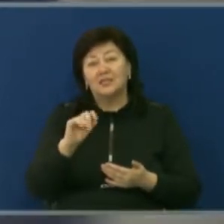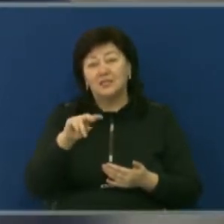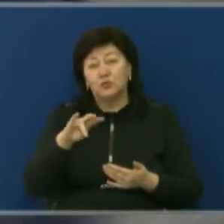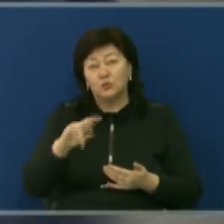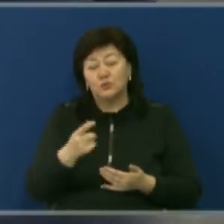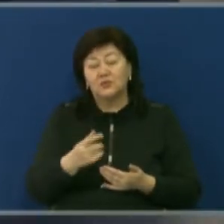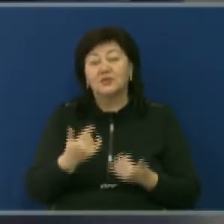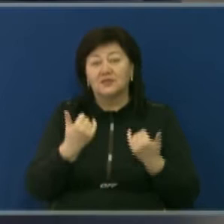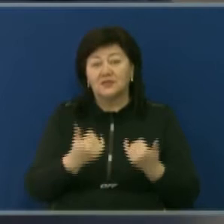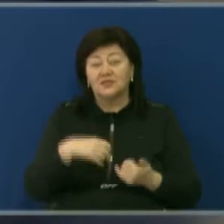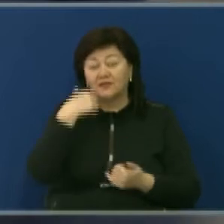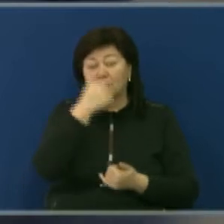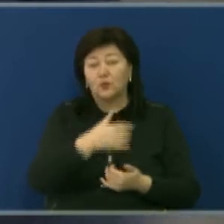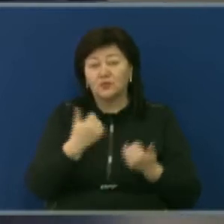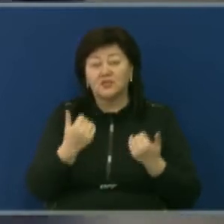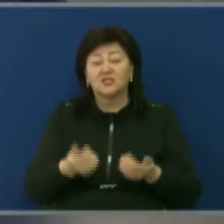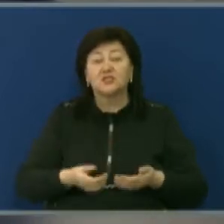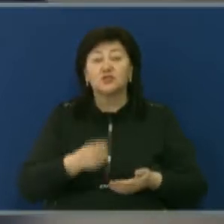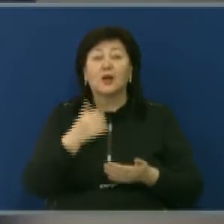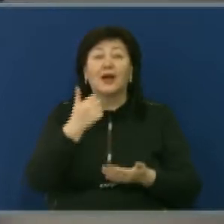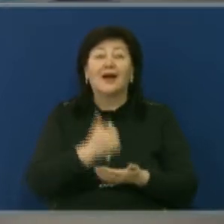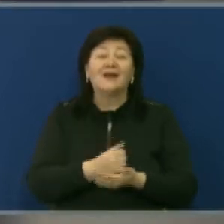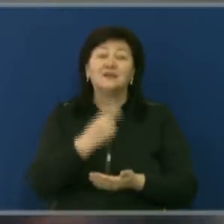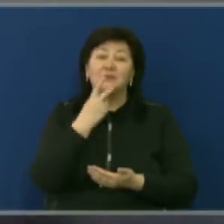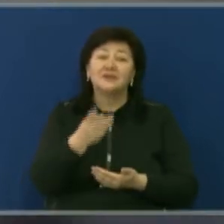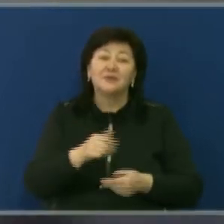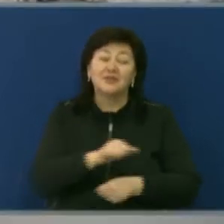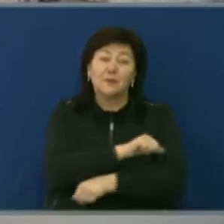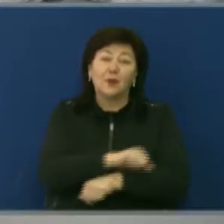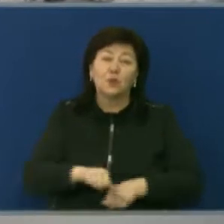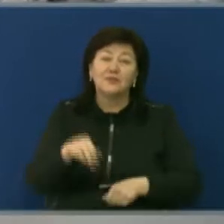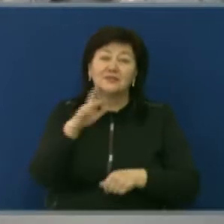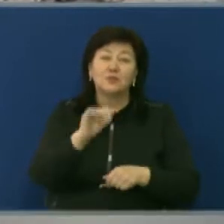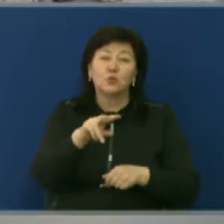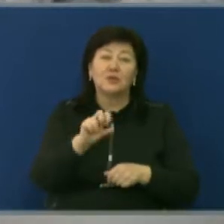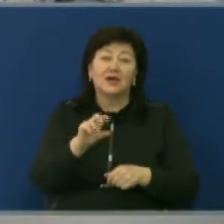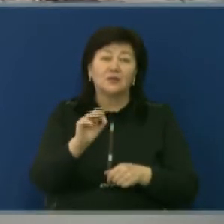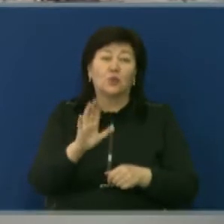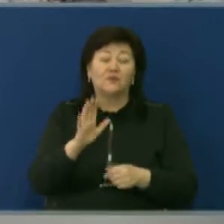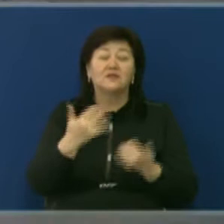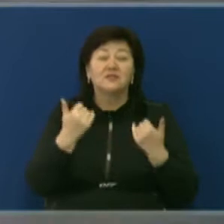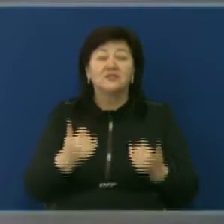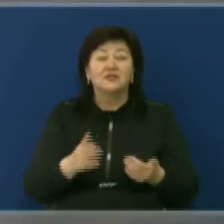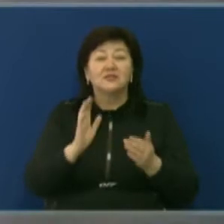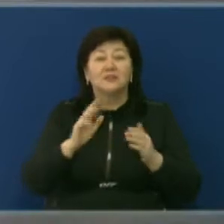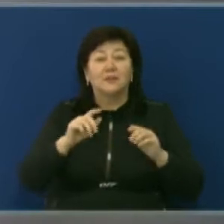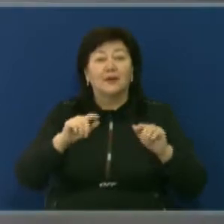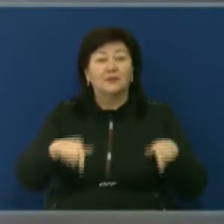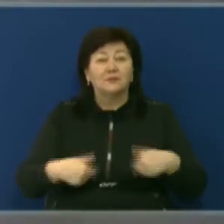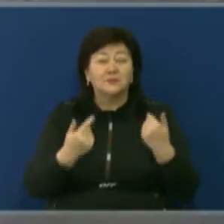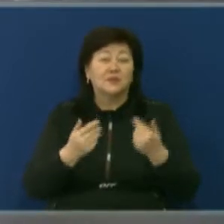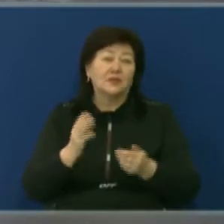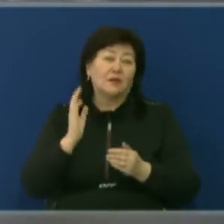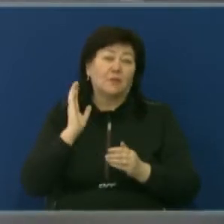Далее Нурмбет Сактаганов побывал на улице Дулатова. На данный момент здесь ведется реализация проекта по модернизации водопроводных сетей